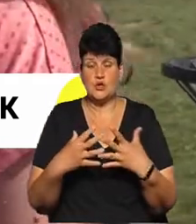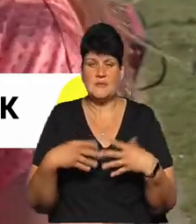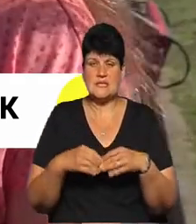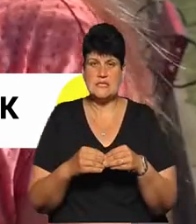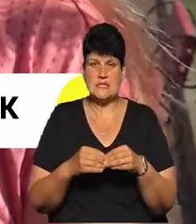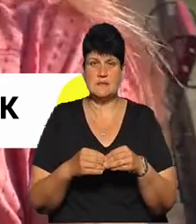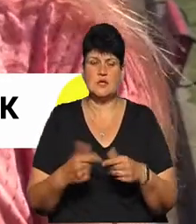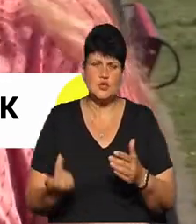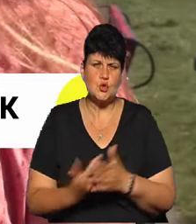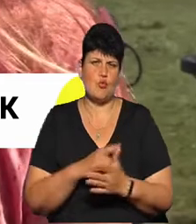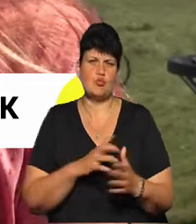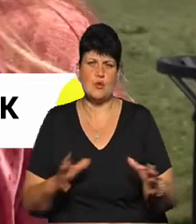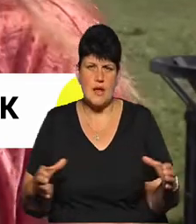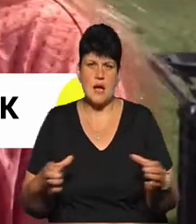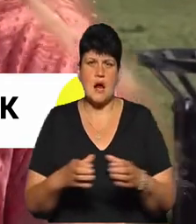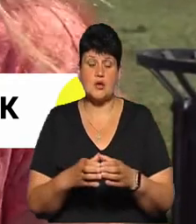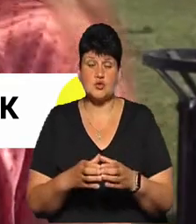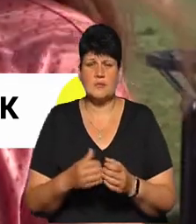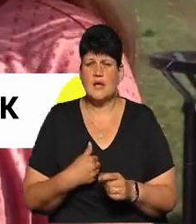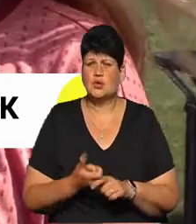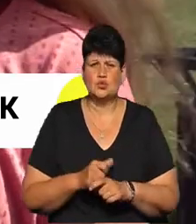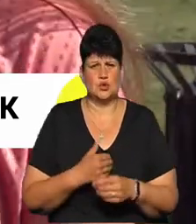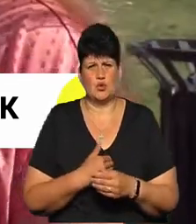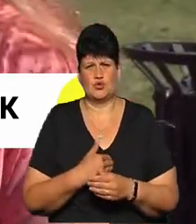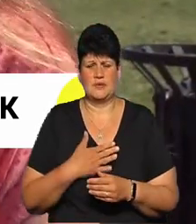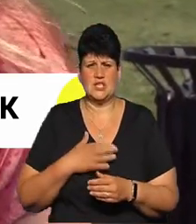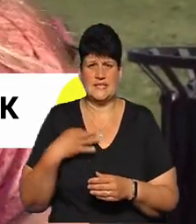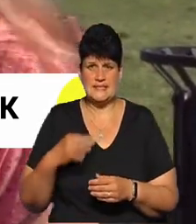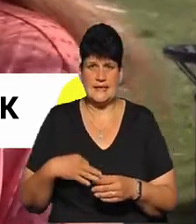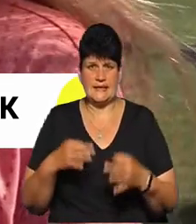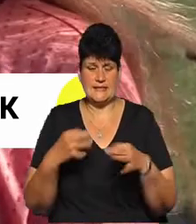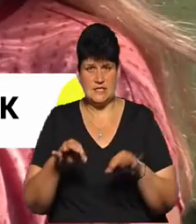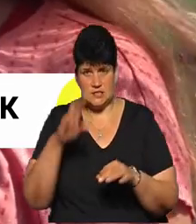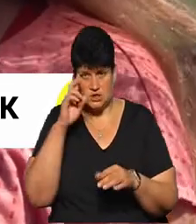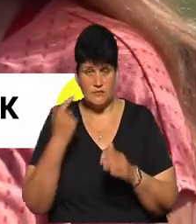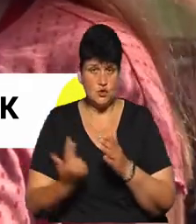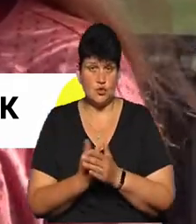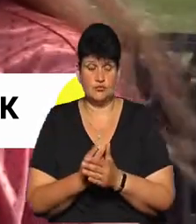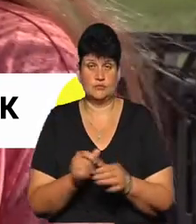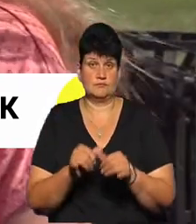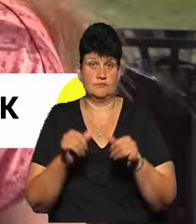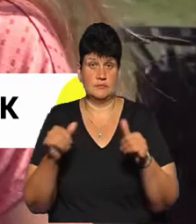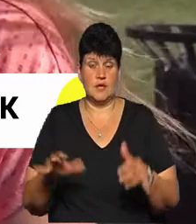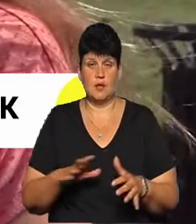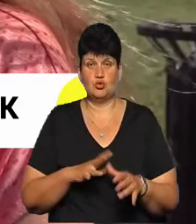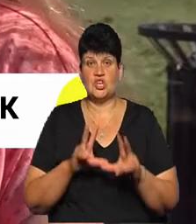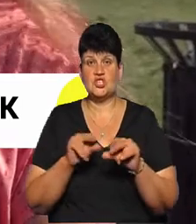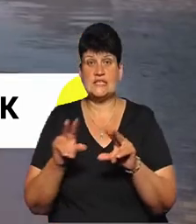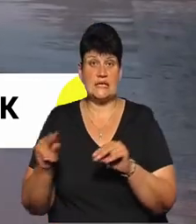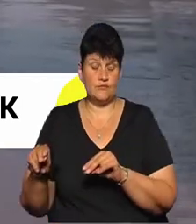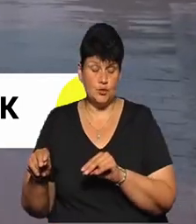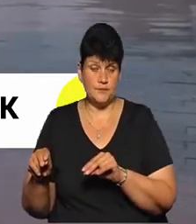були разом. Я дуже хочу, щоб наша сильна та незалежна держава знову розквіла і була щасливою та